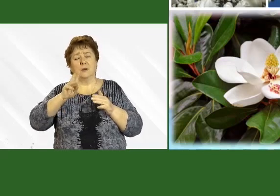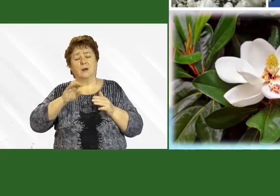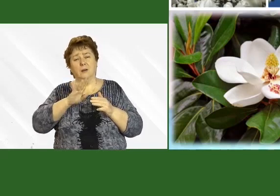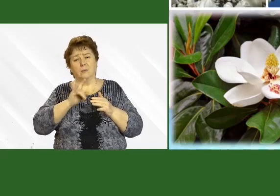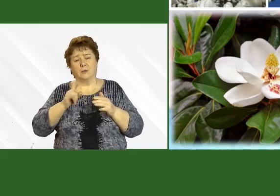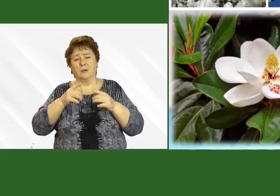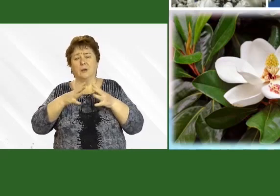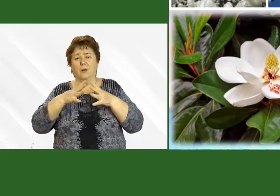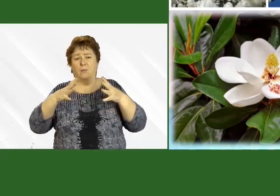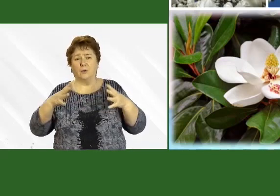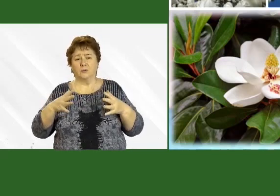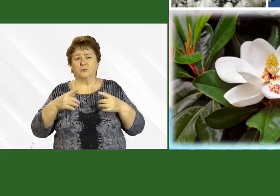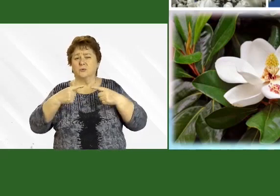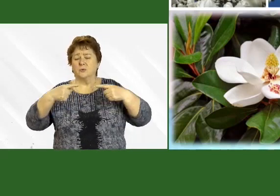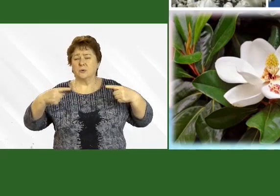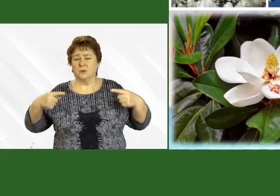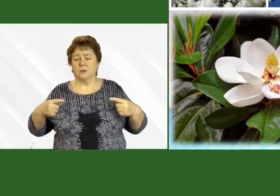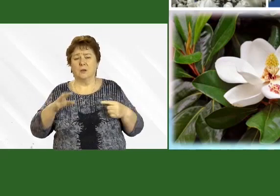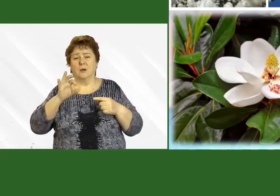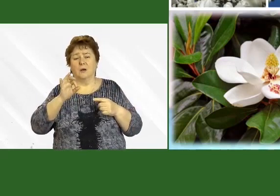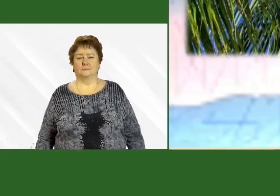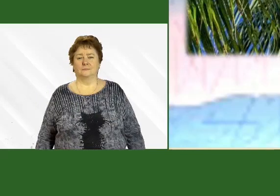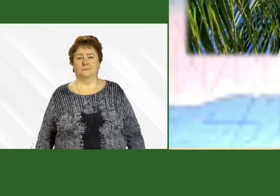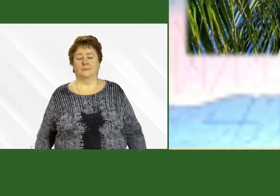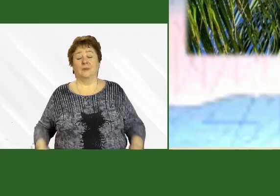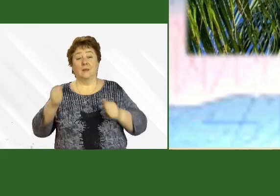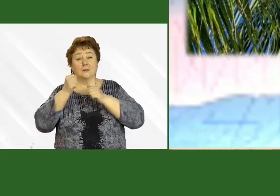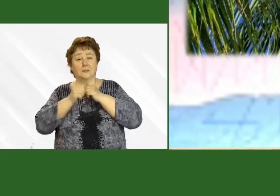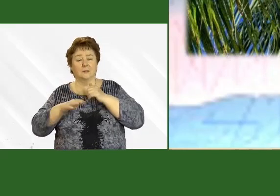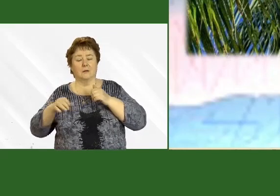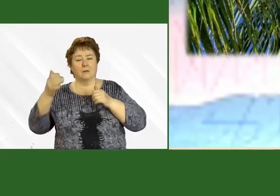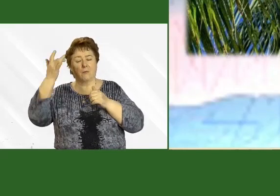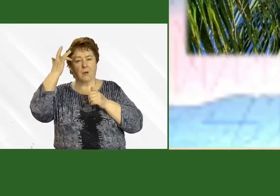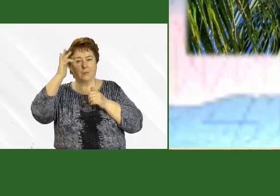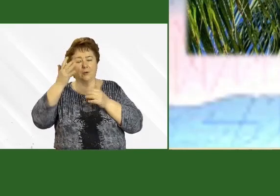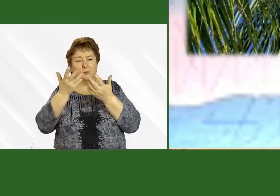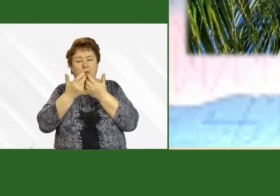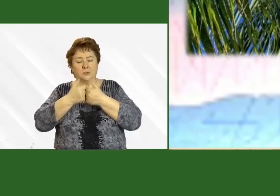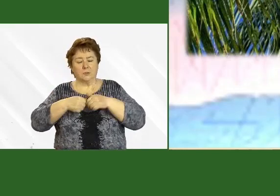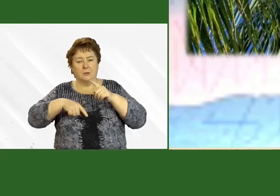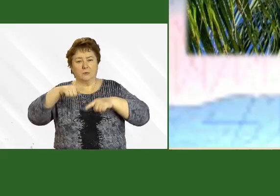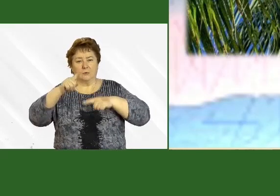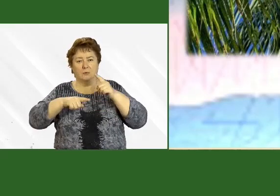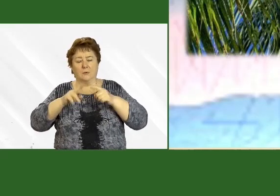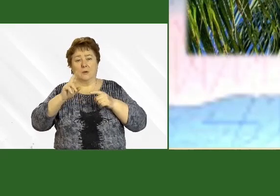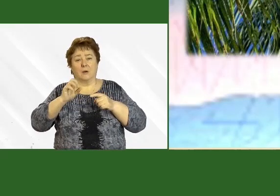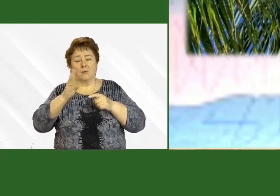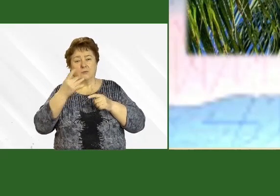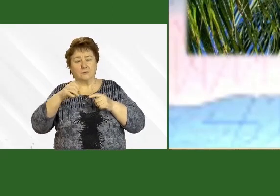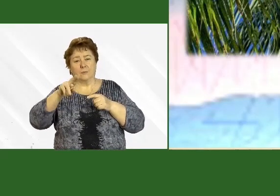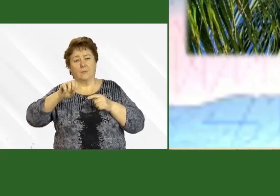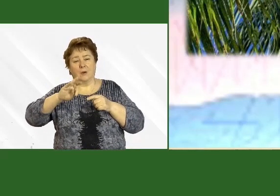большое изобилие орхидей центральную америку считают родины кокосовой